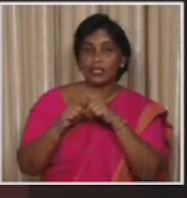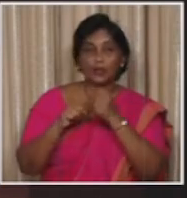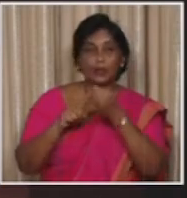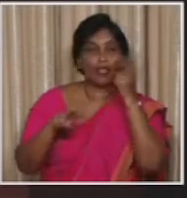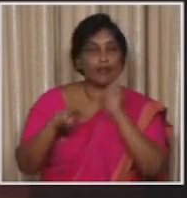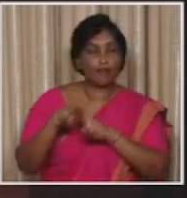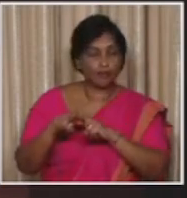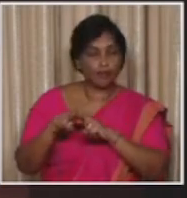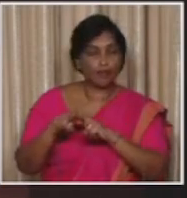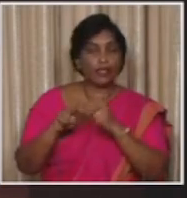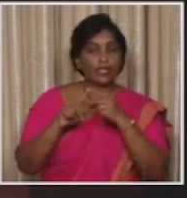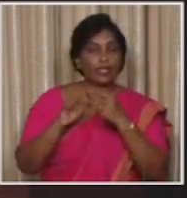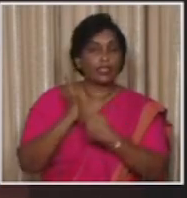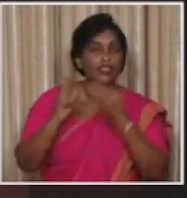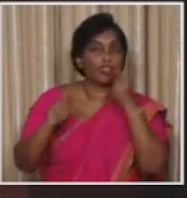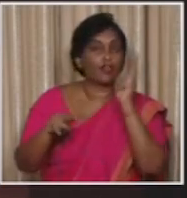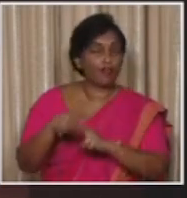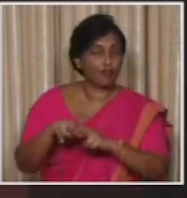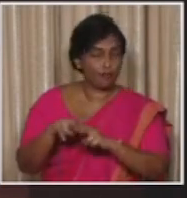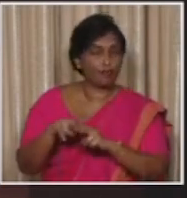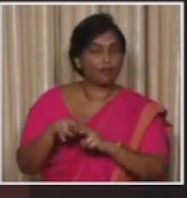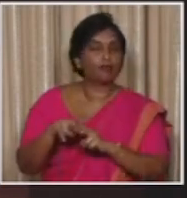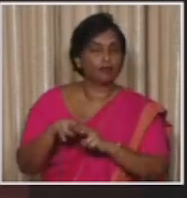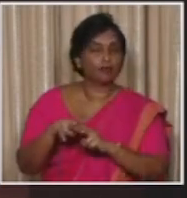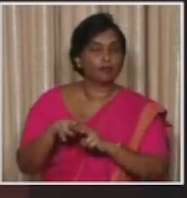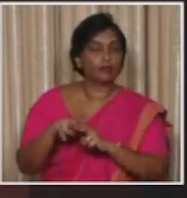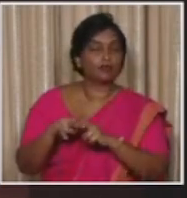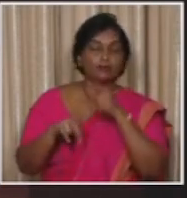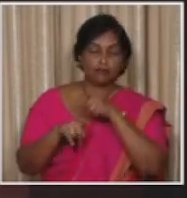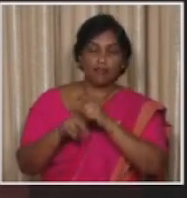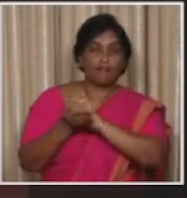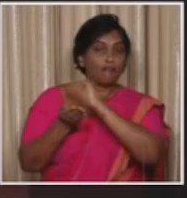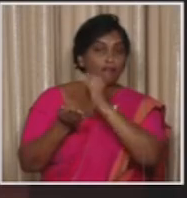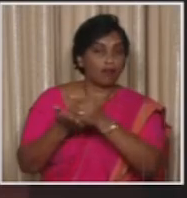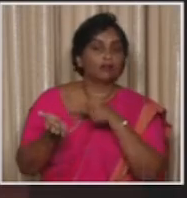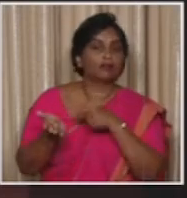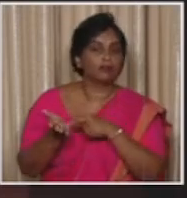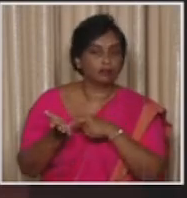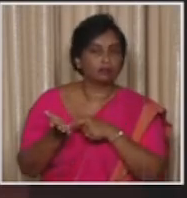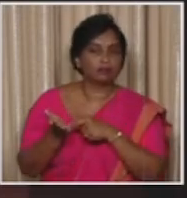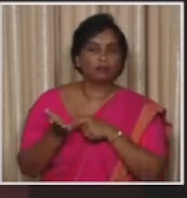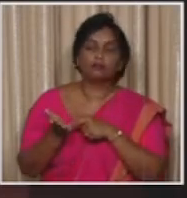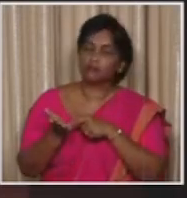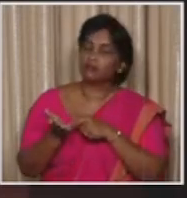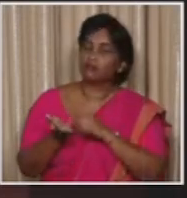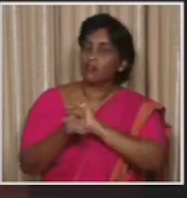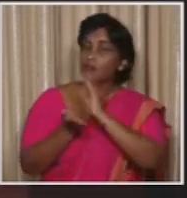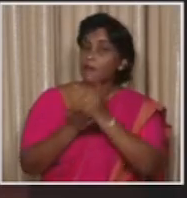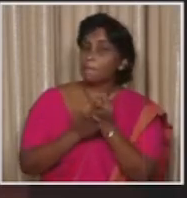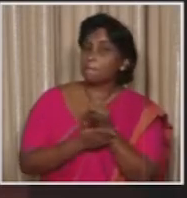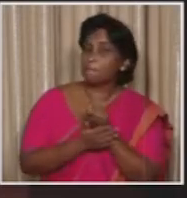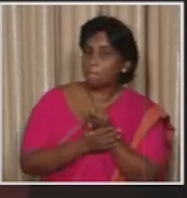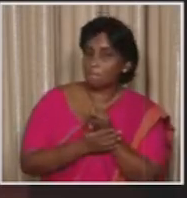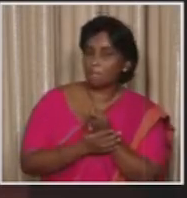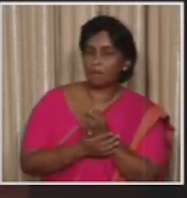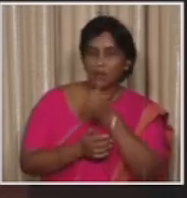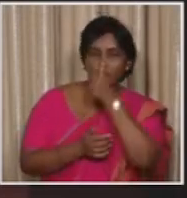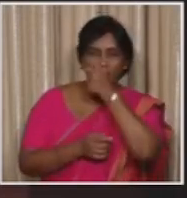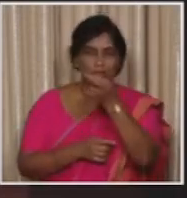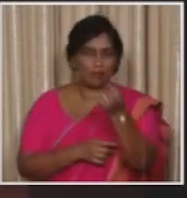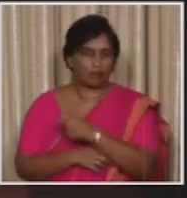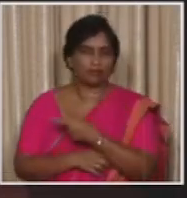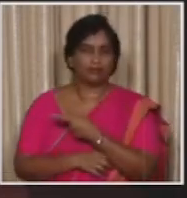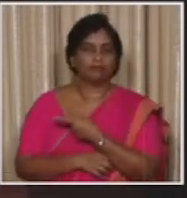EPF එකට, ETF එකට, අර්ථ සාධකයකට බාරකාර අරමුදල් වලට පික් පොකට් ගහලා